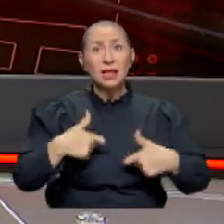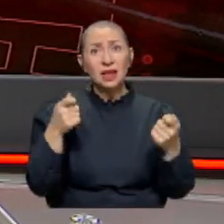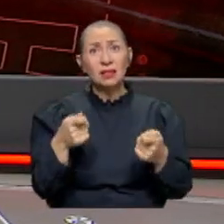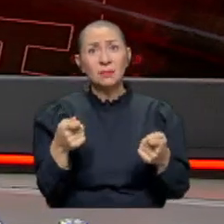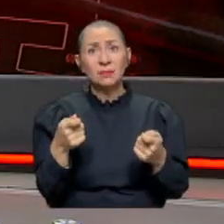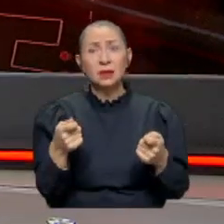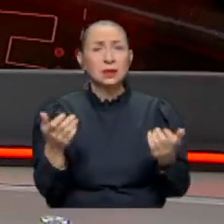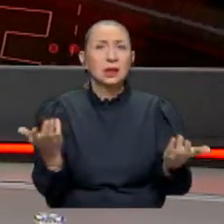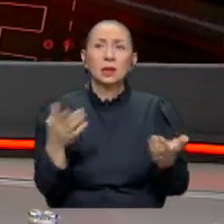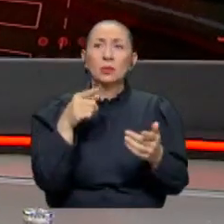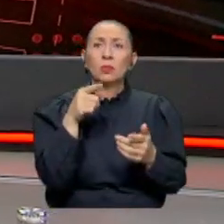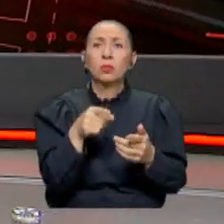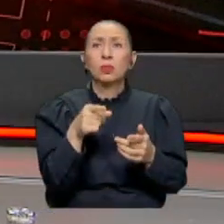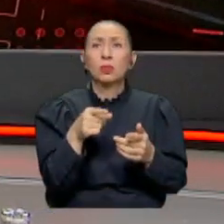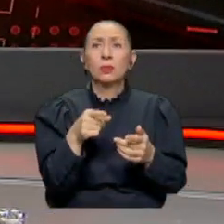eğitim? Yani bu